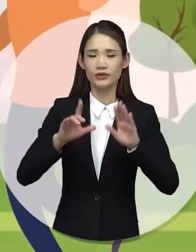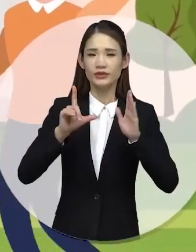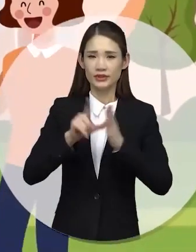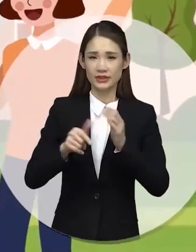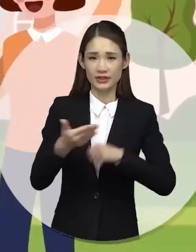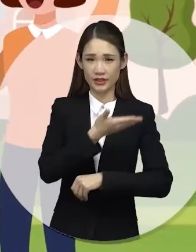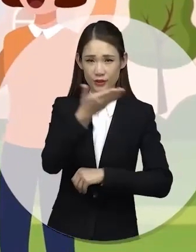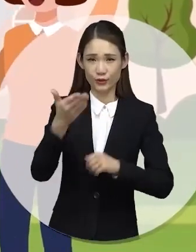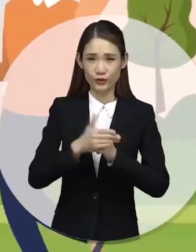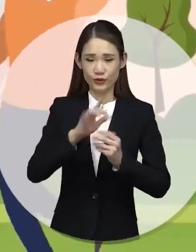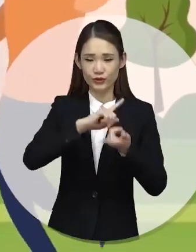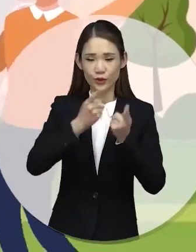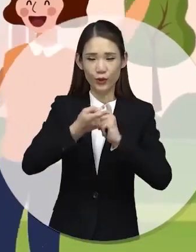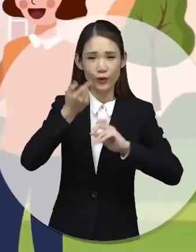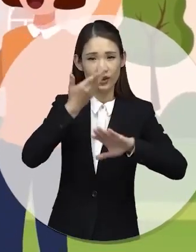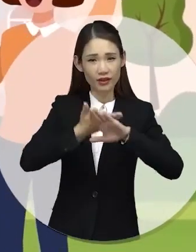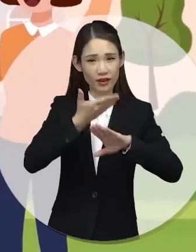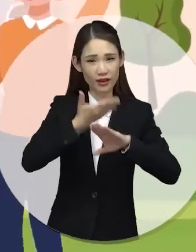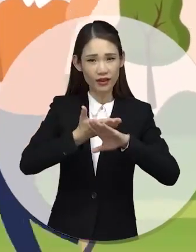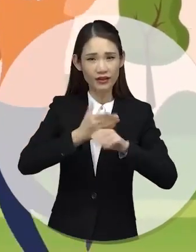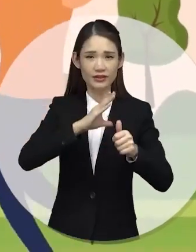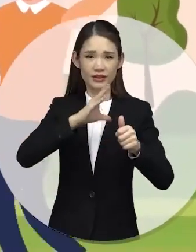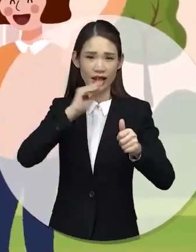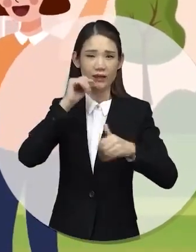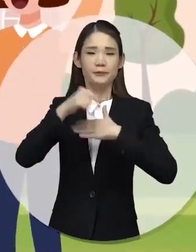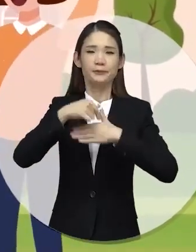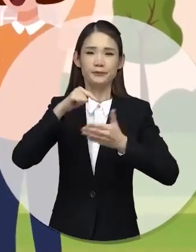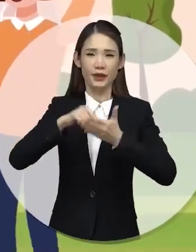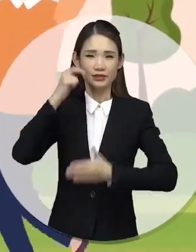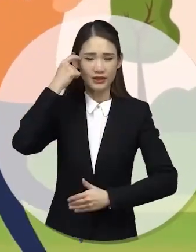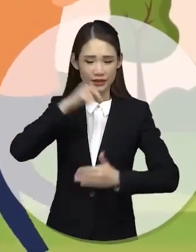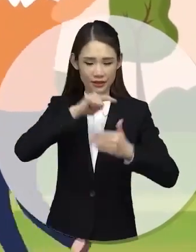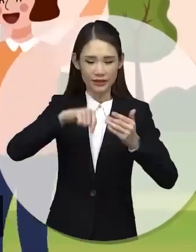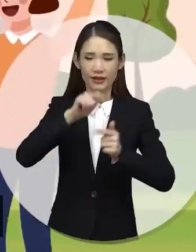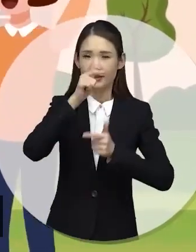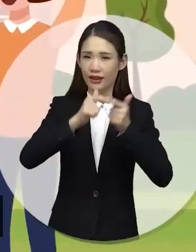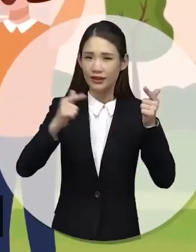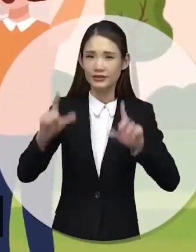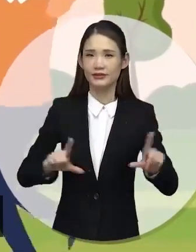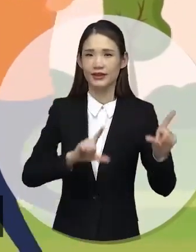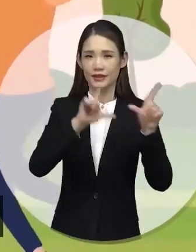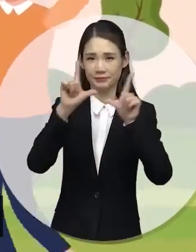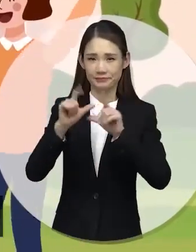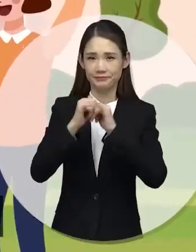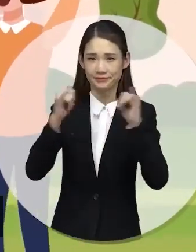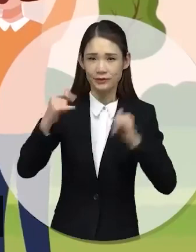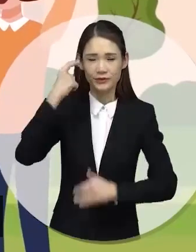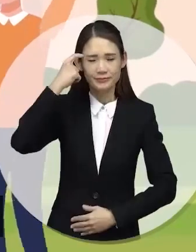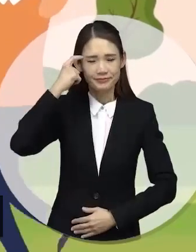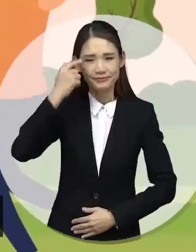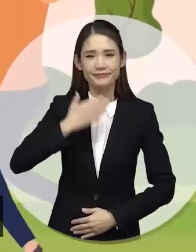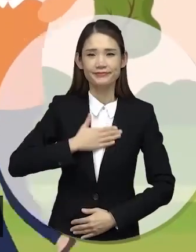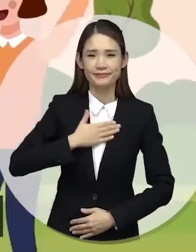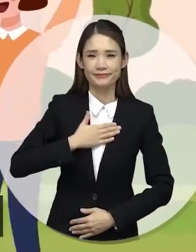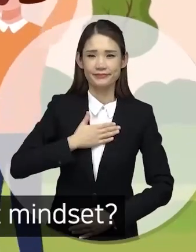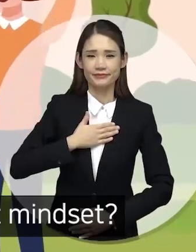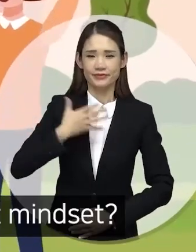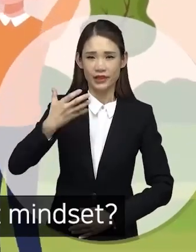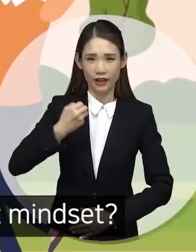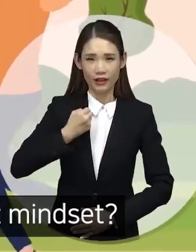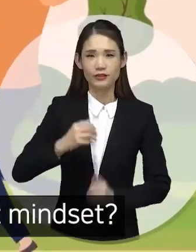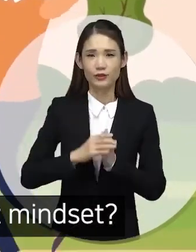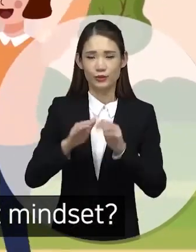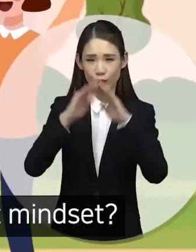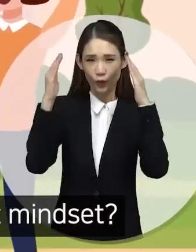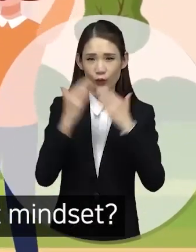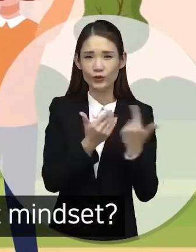오늘 이 시간을 통해 우리는 서로 다르면서도 닮은 마음과 생각 속에서 다양한 삶을 살아가는 사람이다라는 인식을 가지고